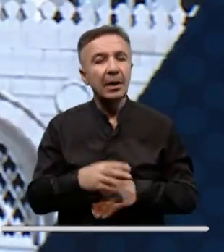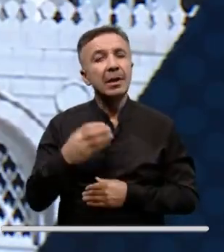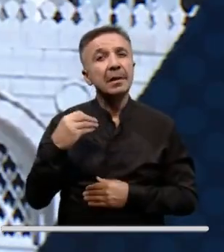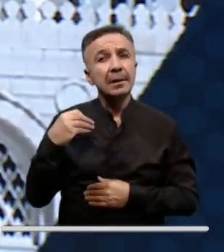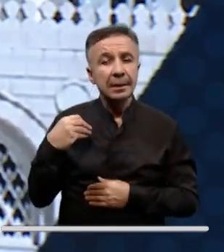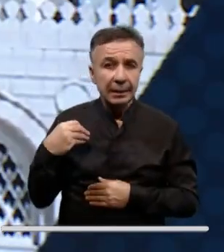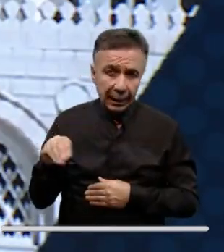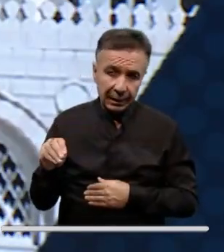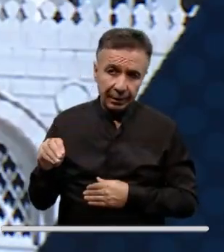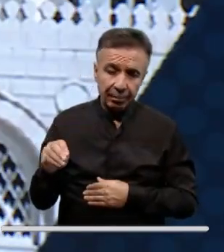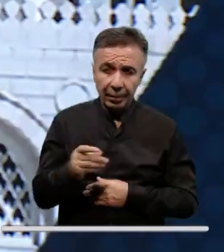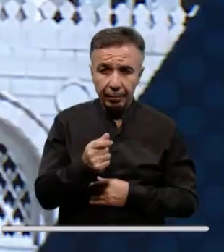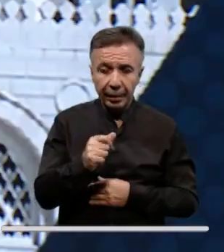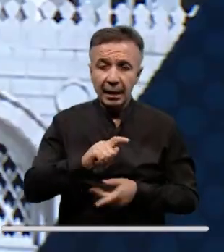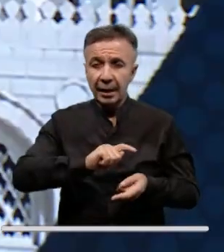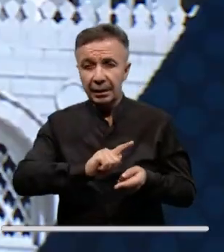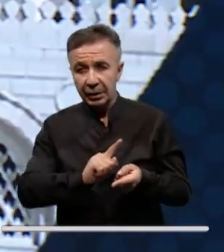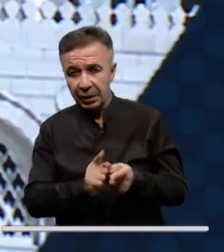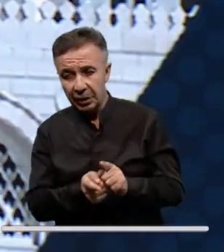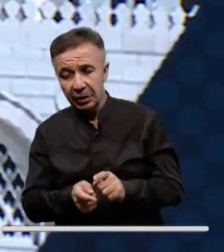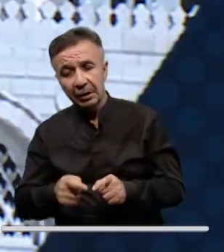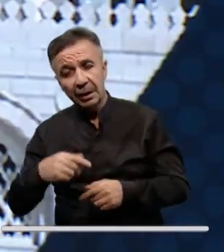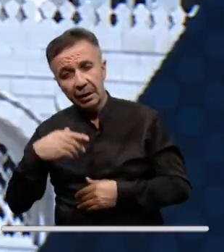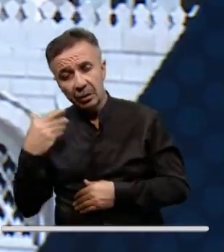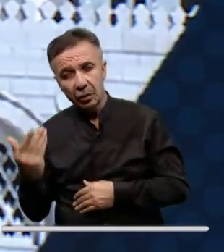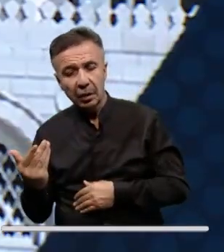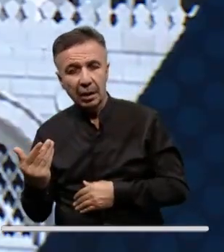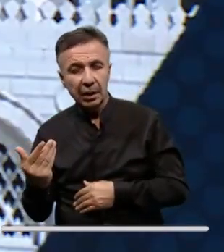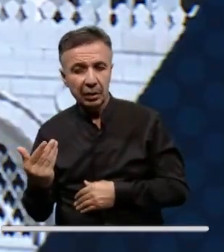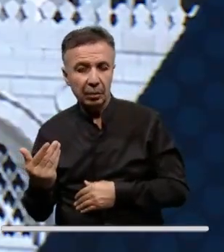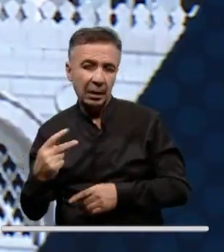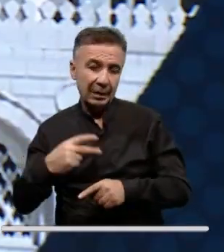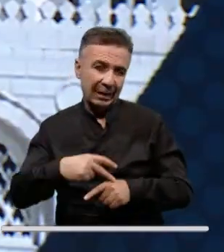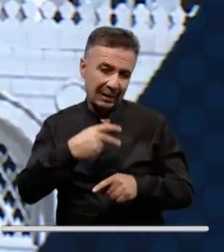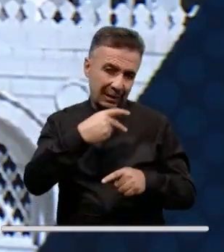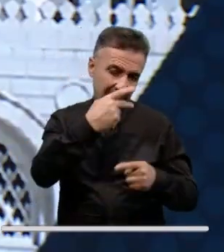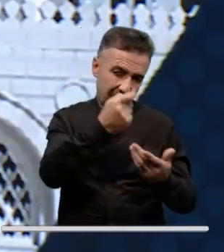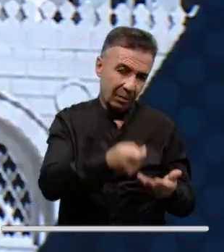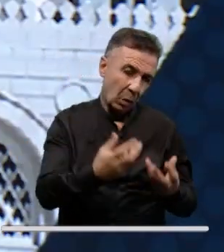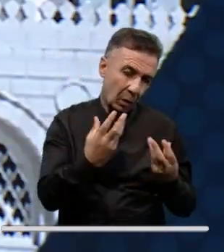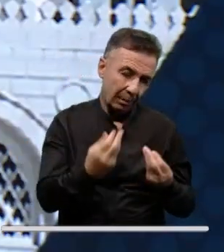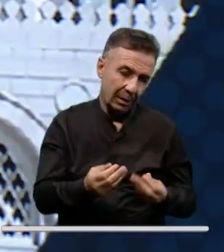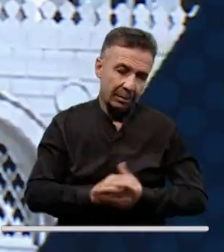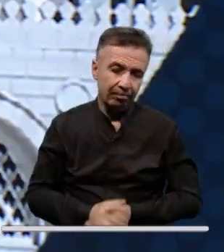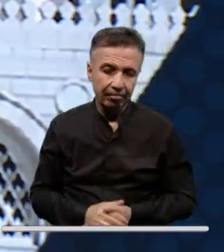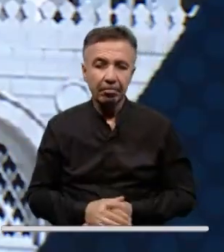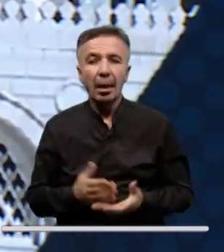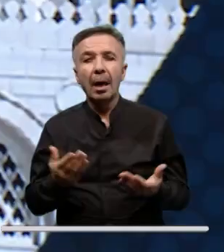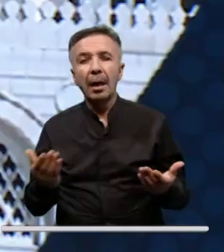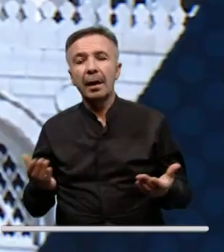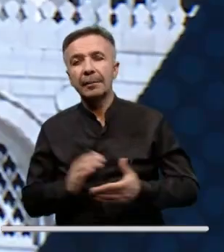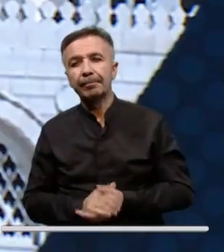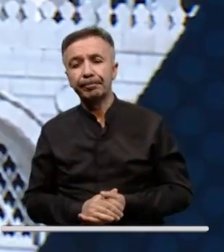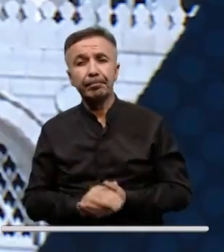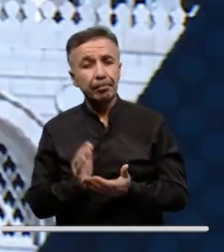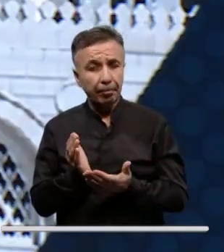satılıp paraya çevrildikten sonra ancak böyle bir şey durum söz konusu olabilir yani